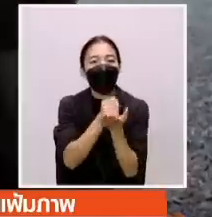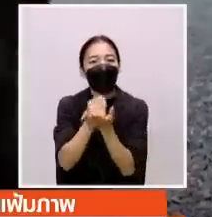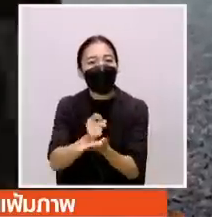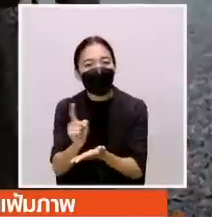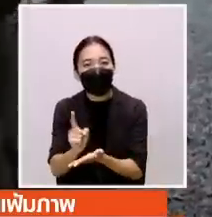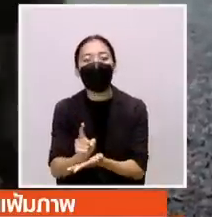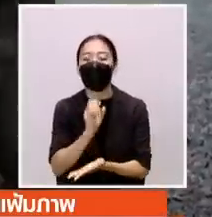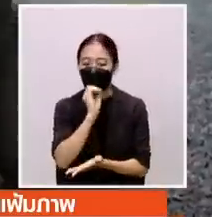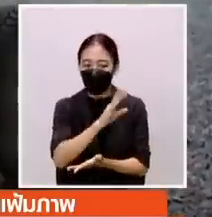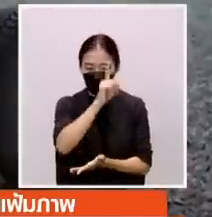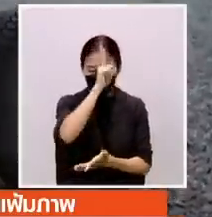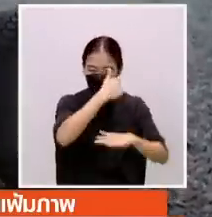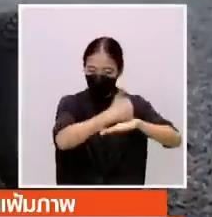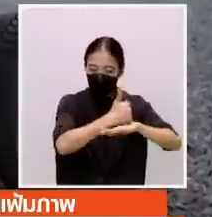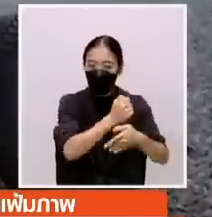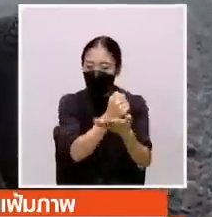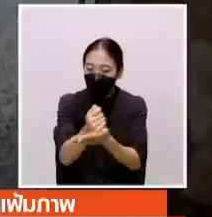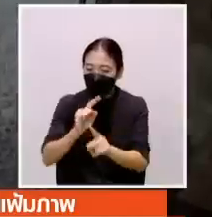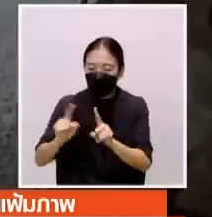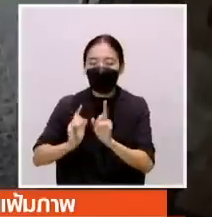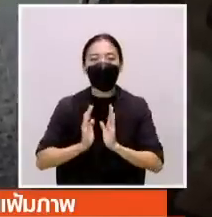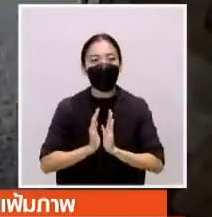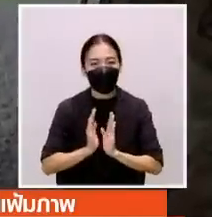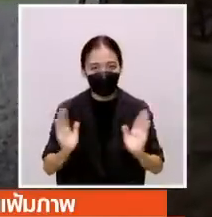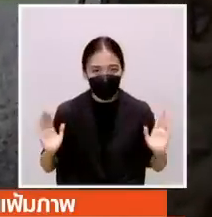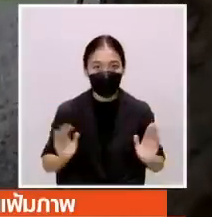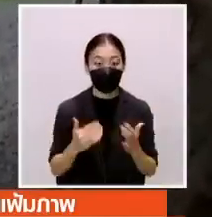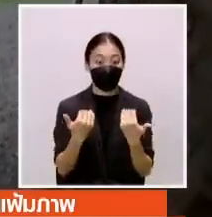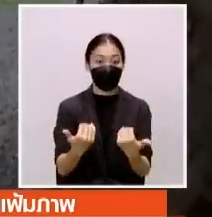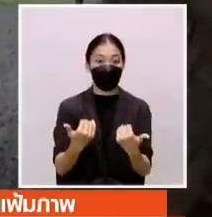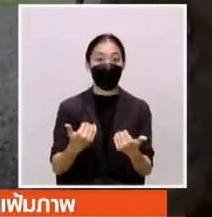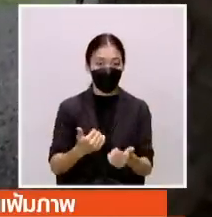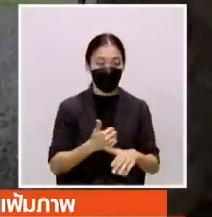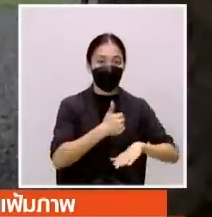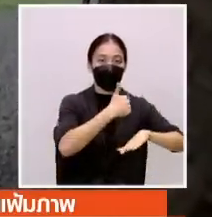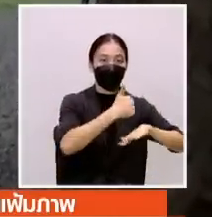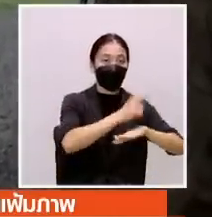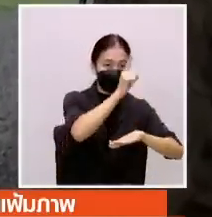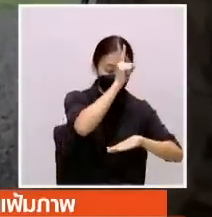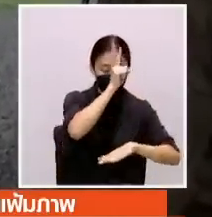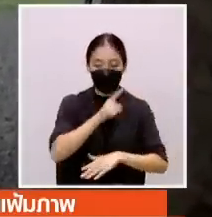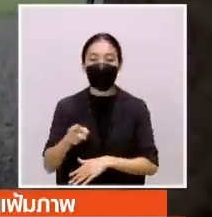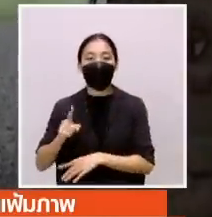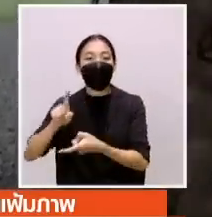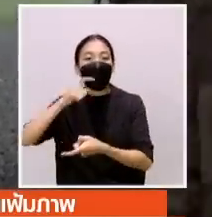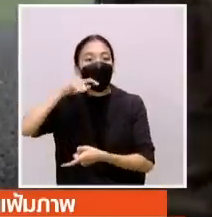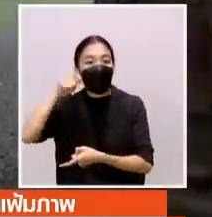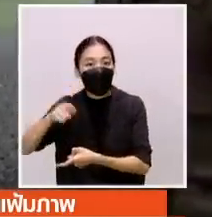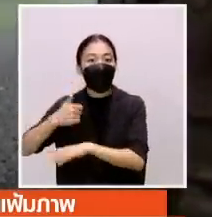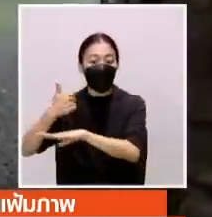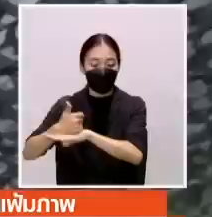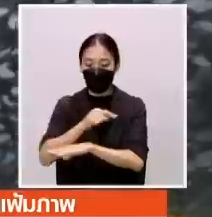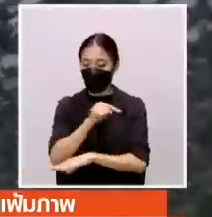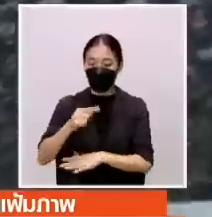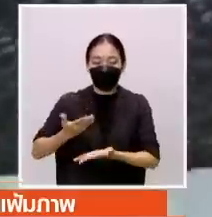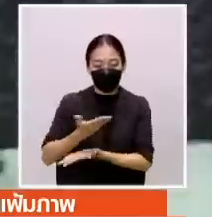รมนีต่อยูเครนด้วยครับ โดยผู้นำทั้งสองนะคะได้หารือเกี่ยวกับมาตรการคว่ำบาตรรัสเซียเพิ่มและความ